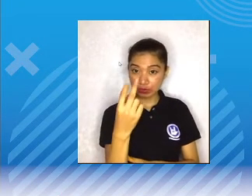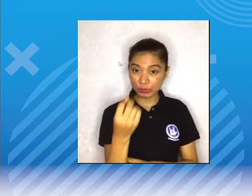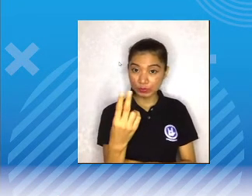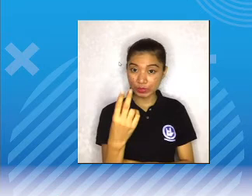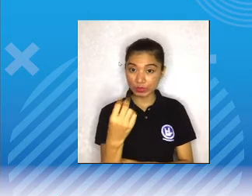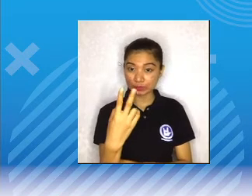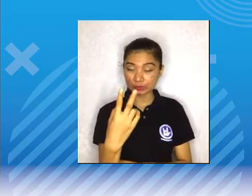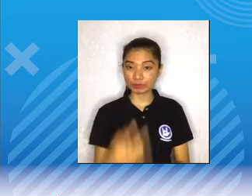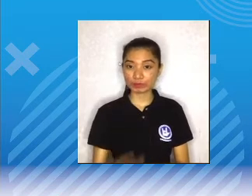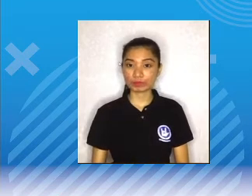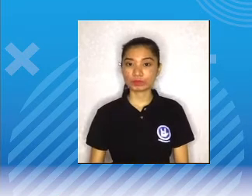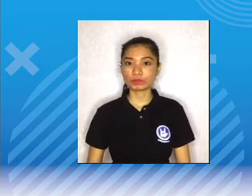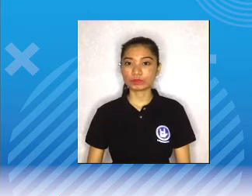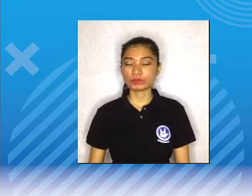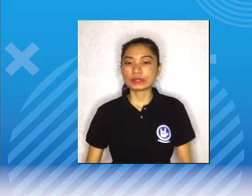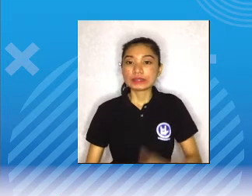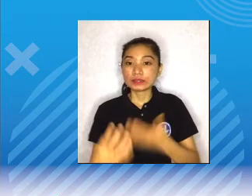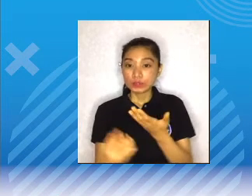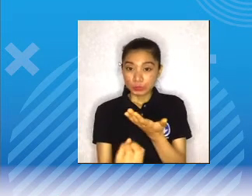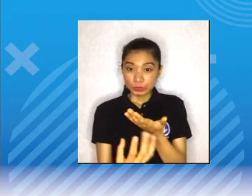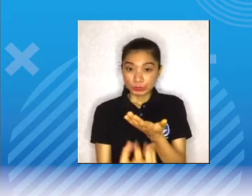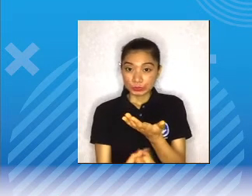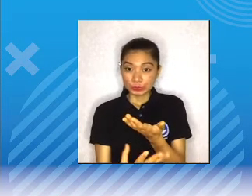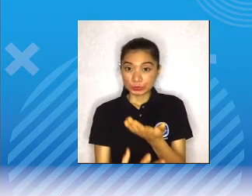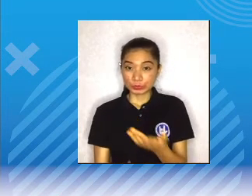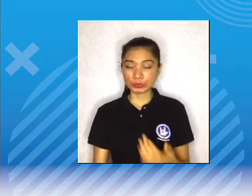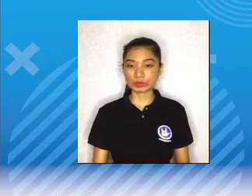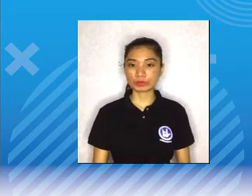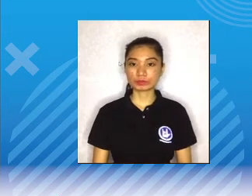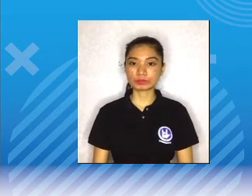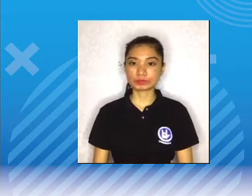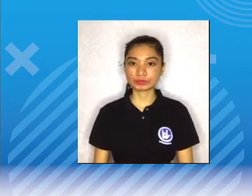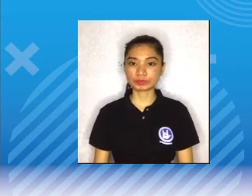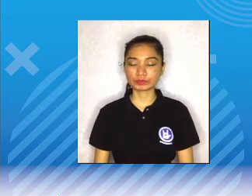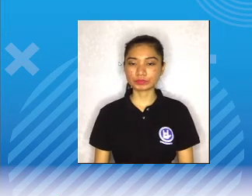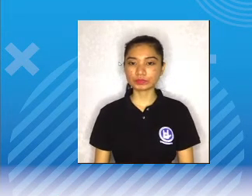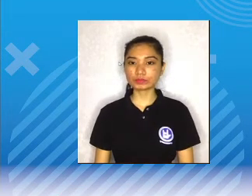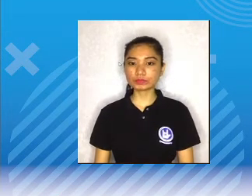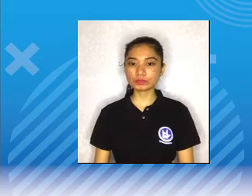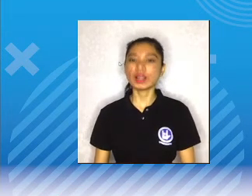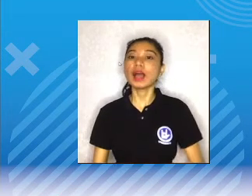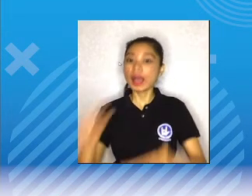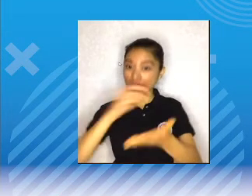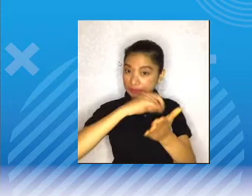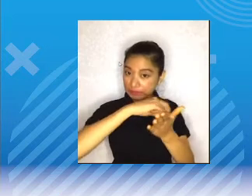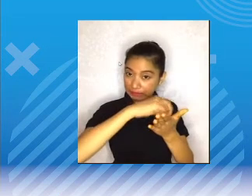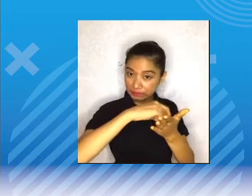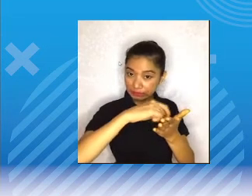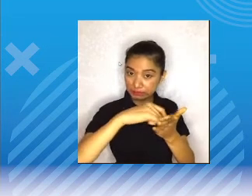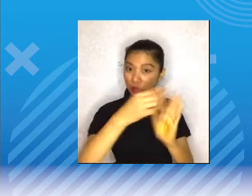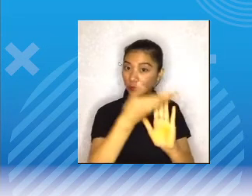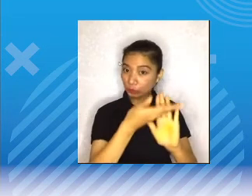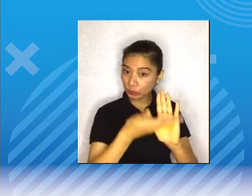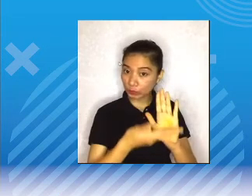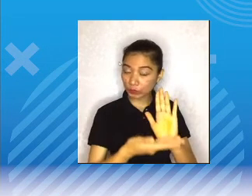magluluto na ako. So, and isusulat mo yon para nakikita mo yung